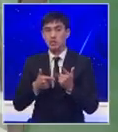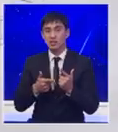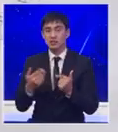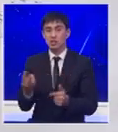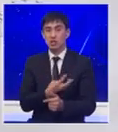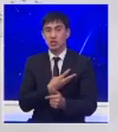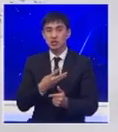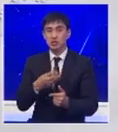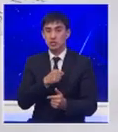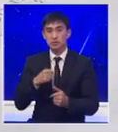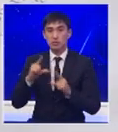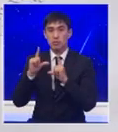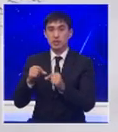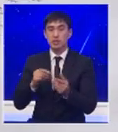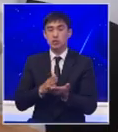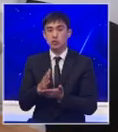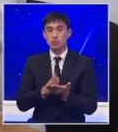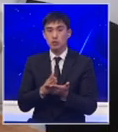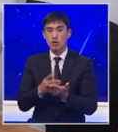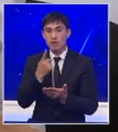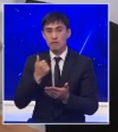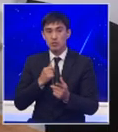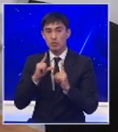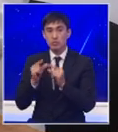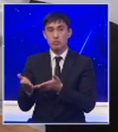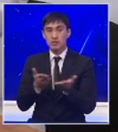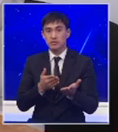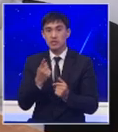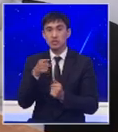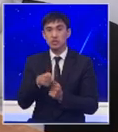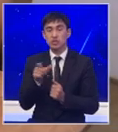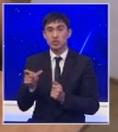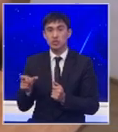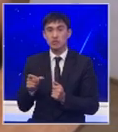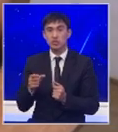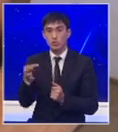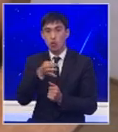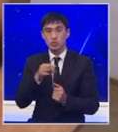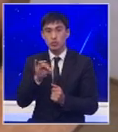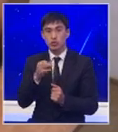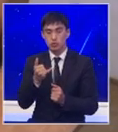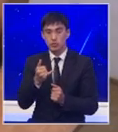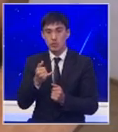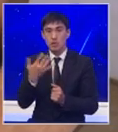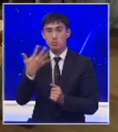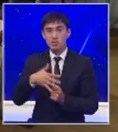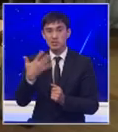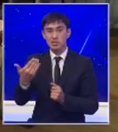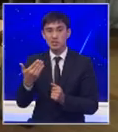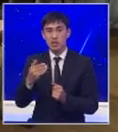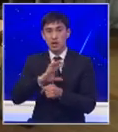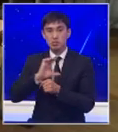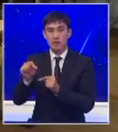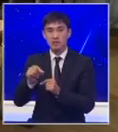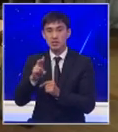желающих добровольно пойти на службу в армию призвано около тысячи человек из области Жетысу 50 из них